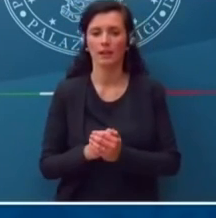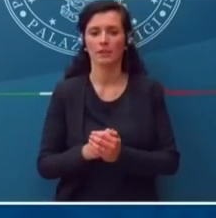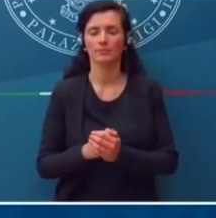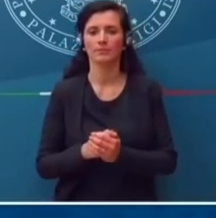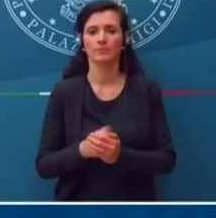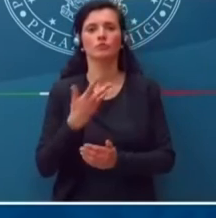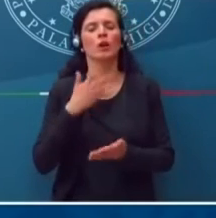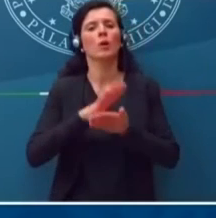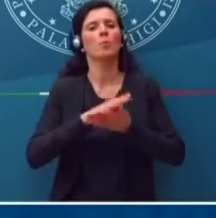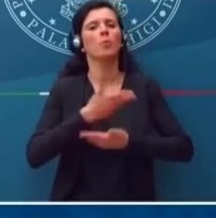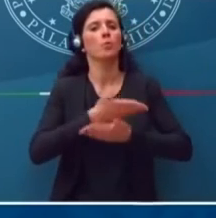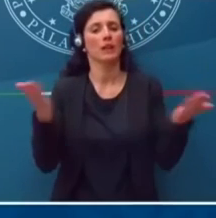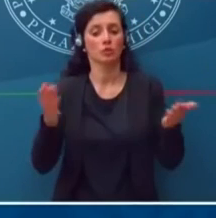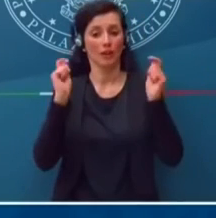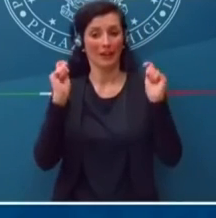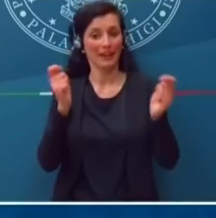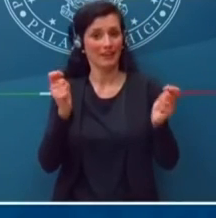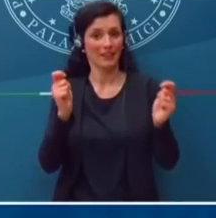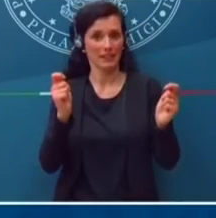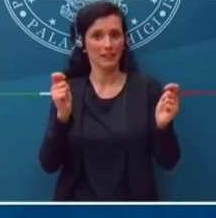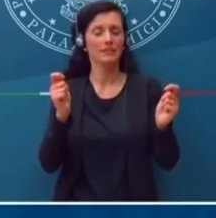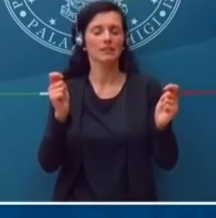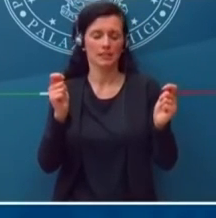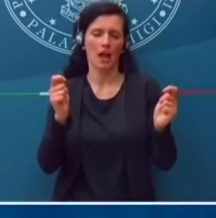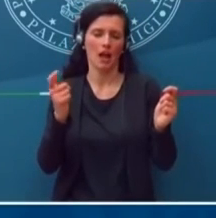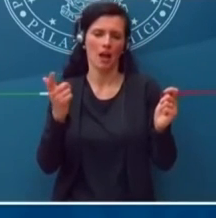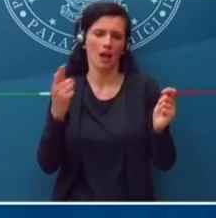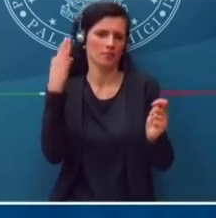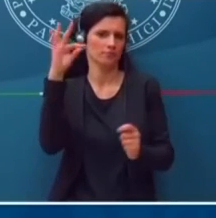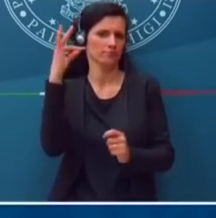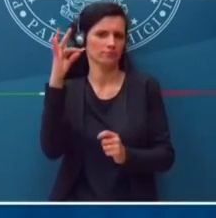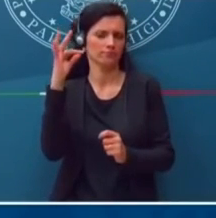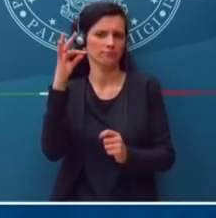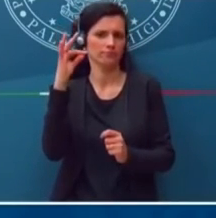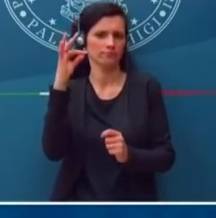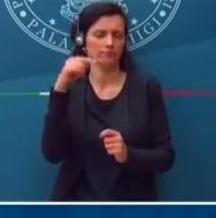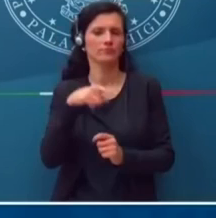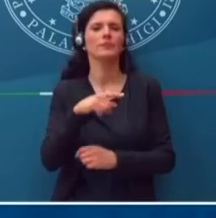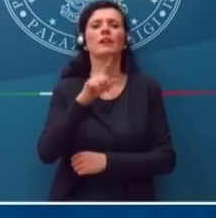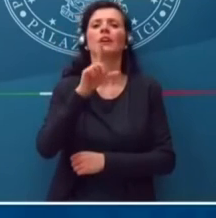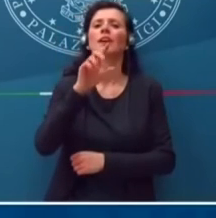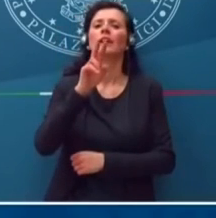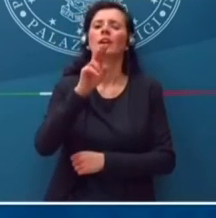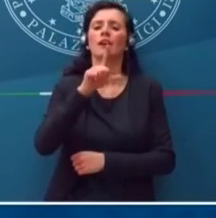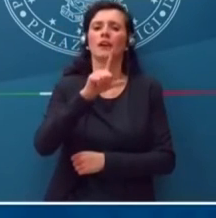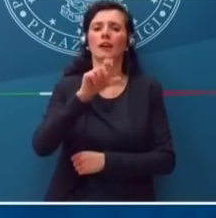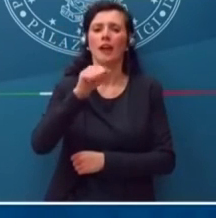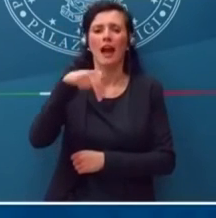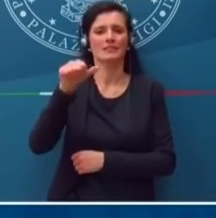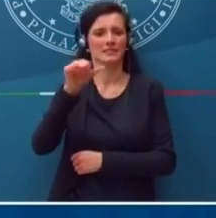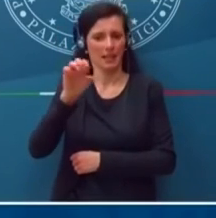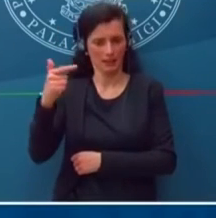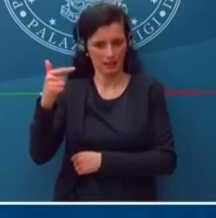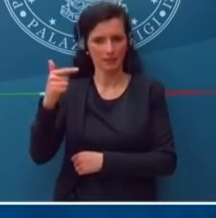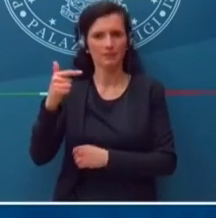una rivista indubitabilmente assai prestigiosa che è il Lancet, dove l'efficacia di